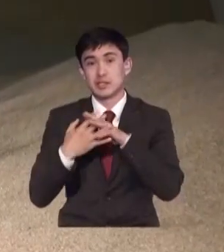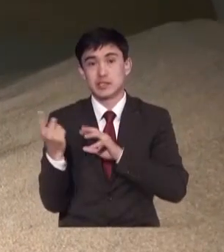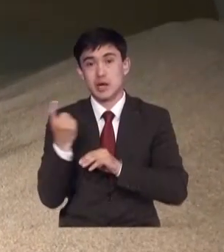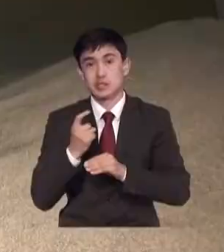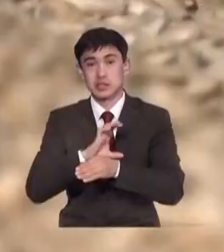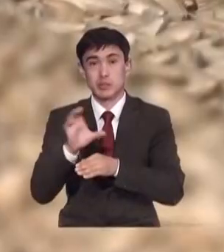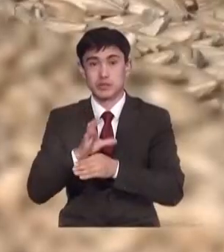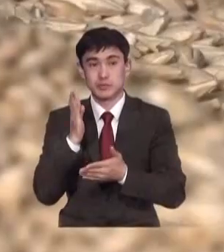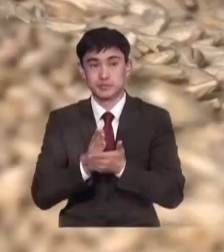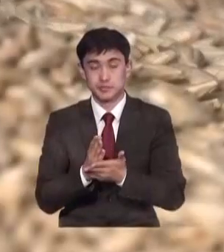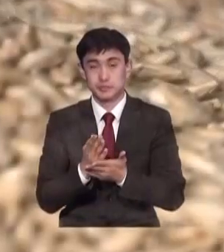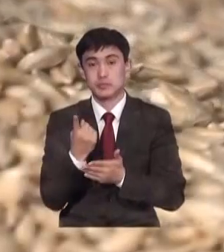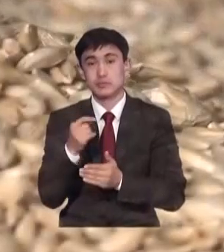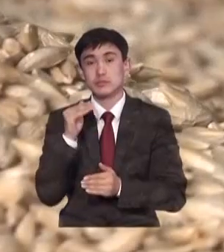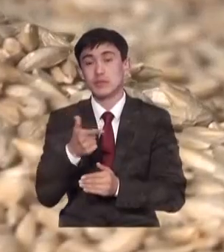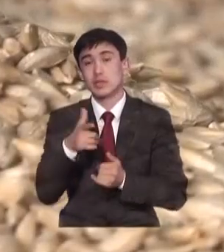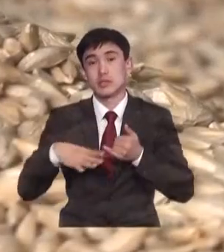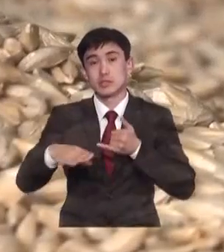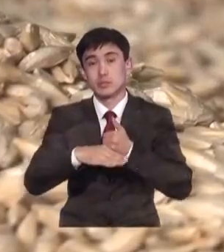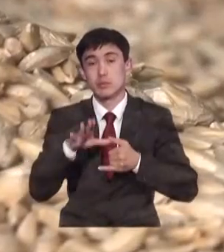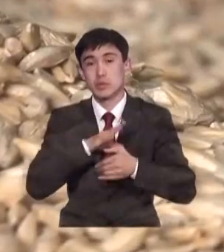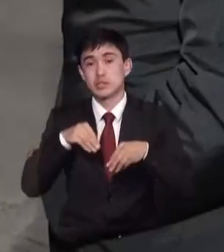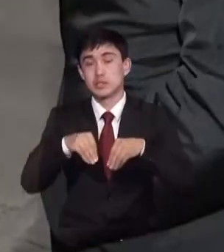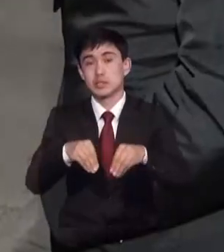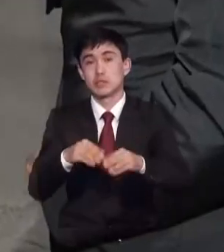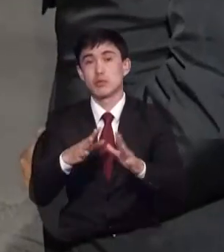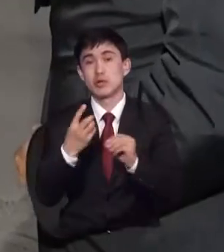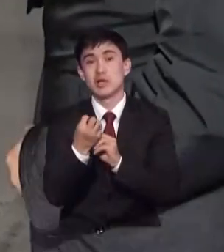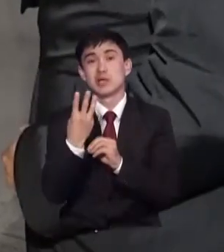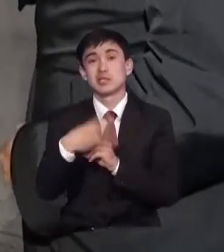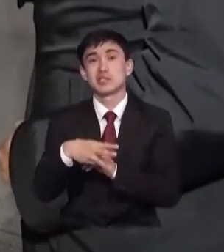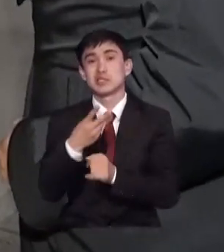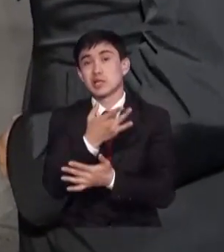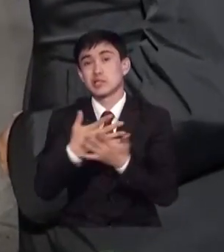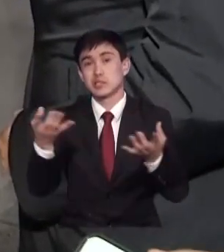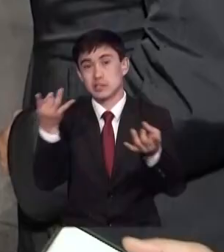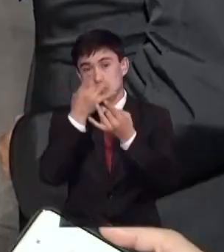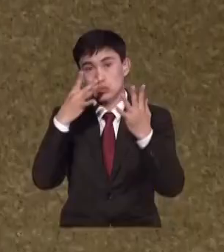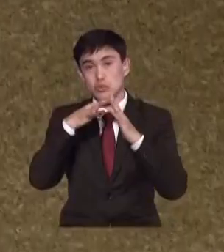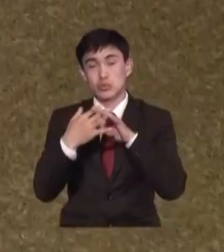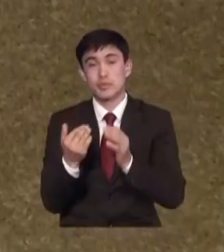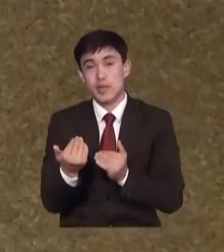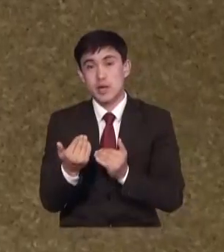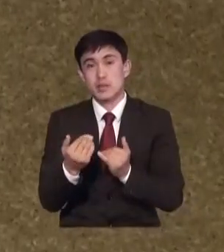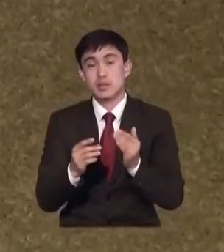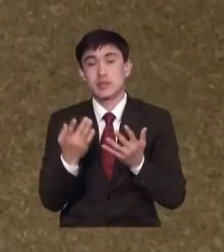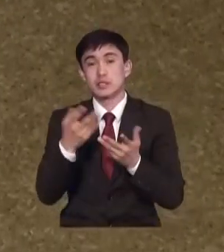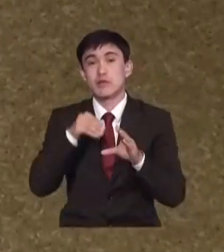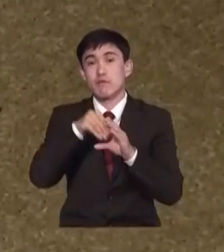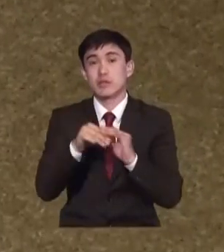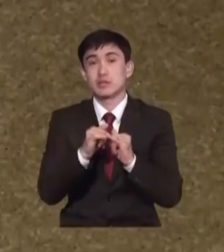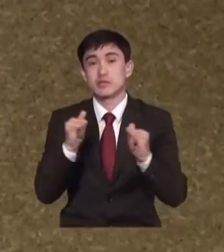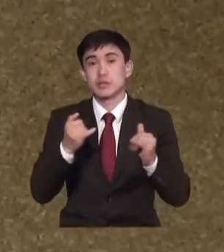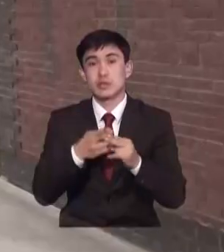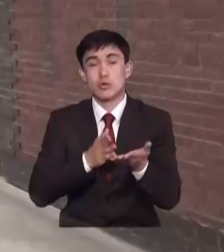сельскохозяйственным производством. На 100 тысячах гектаров земли было засеяно более 30 видов сельскохозяйственных культур. Значительный вклад в